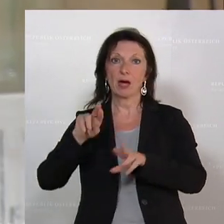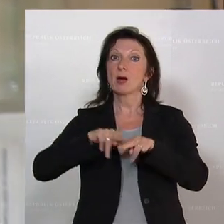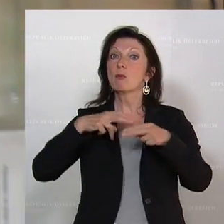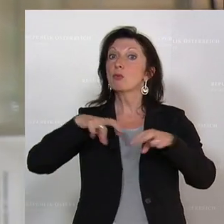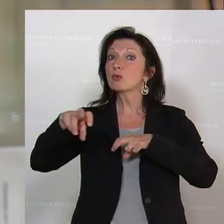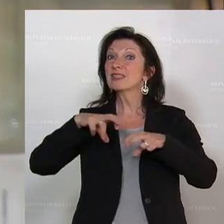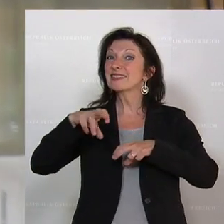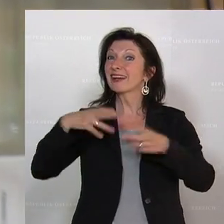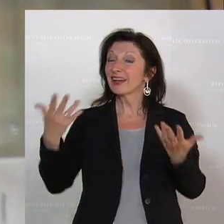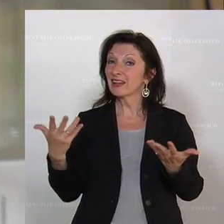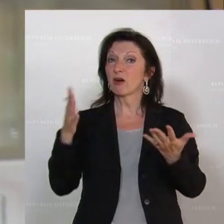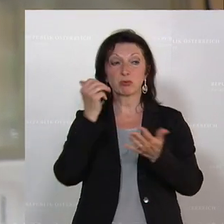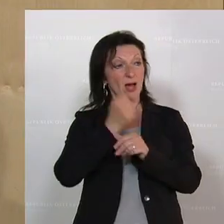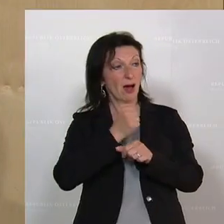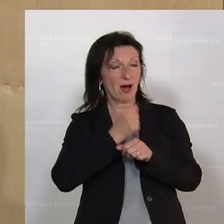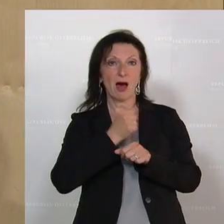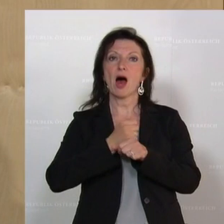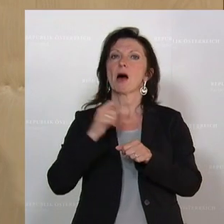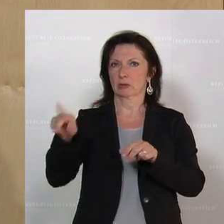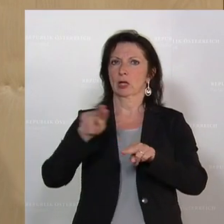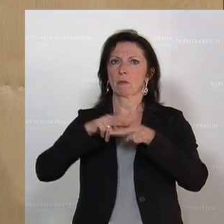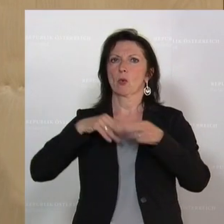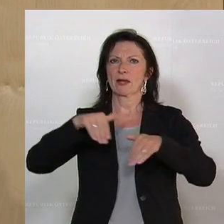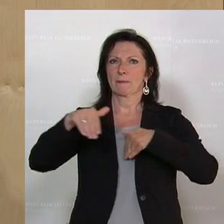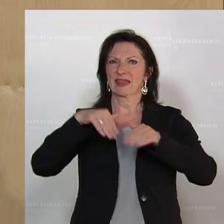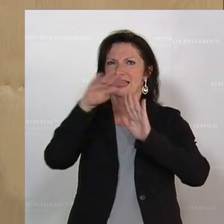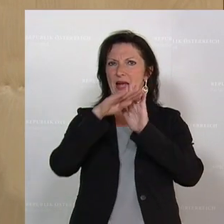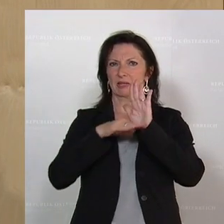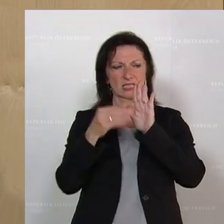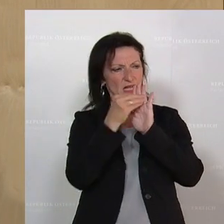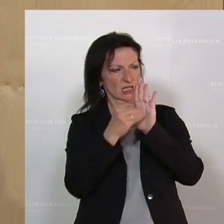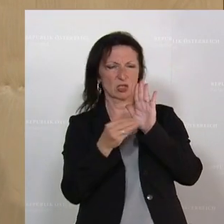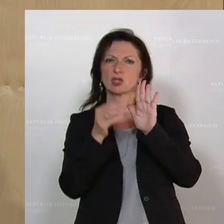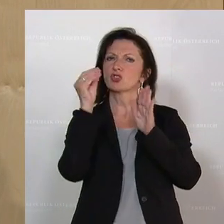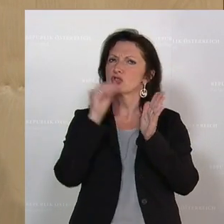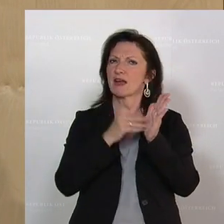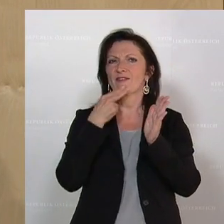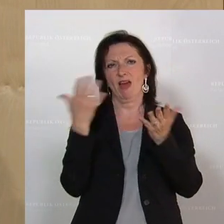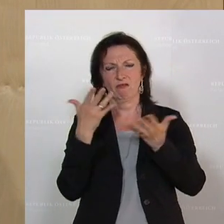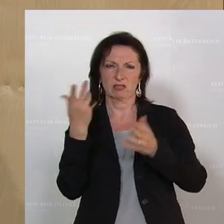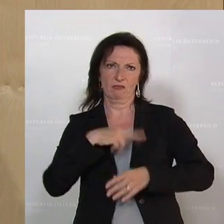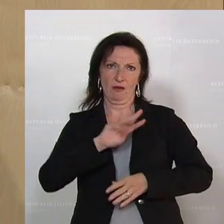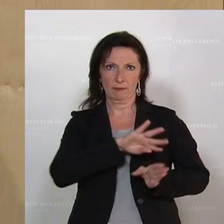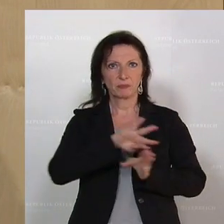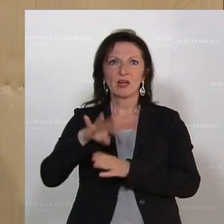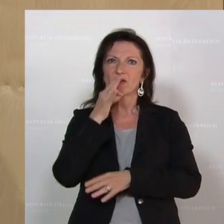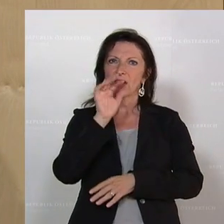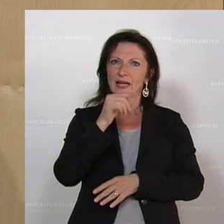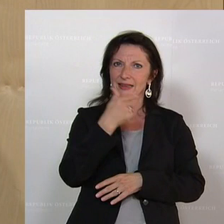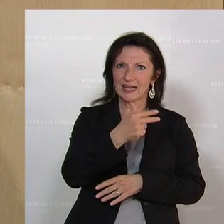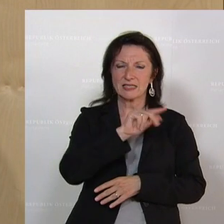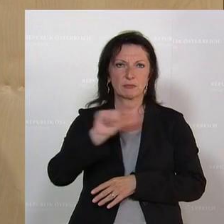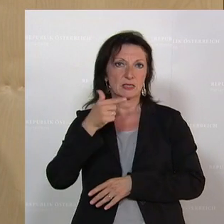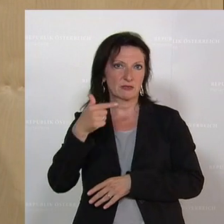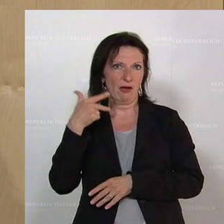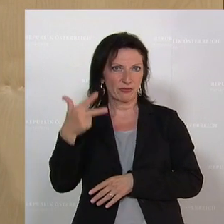das Bundesministeriengesetz und die dort geregelte Kompetenzverteilung. Zu Fragen 30 bis 32. Ich habe weder mit